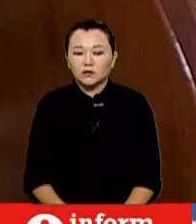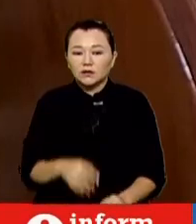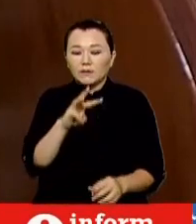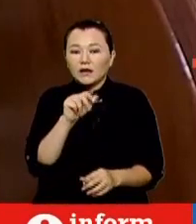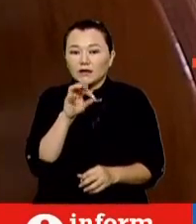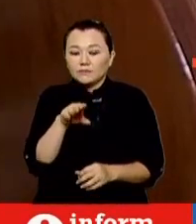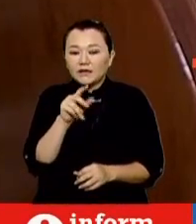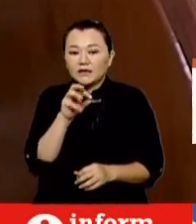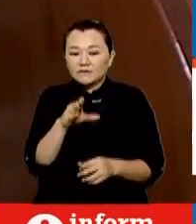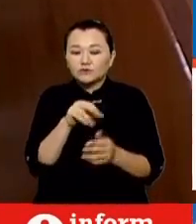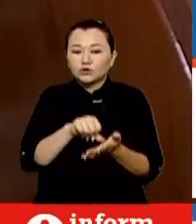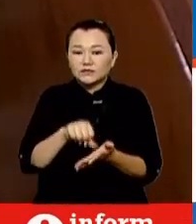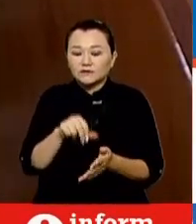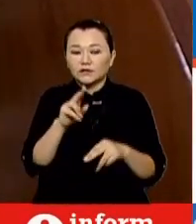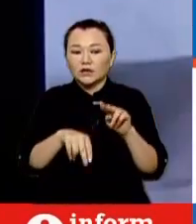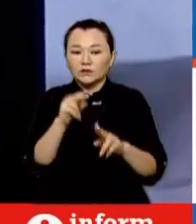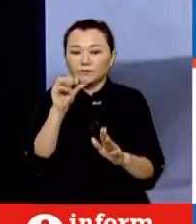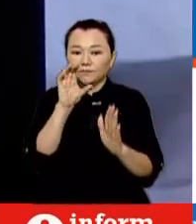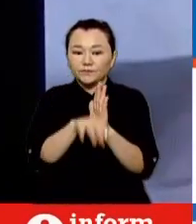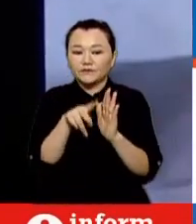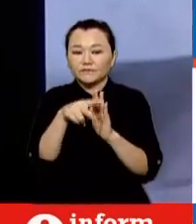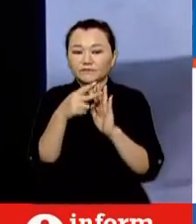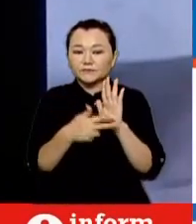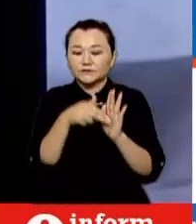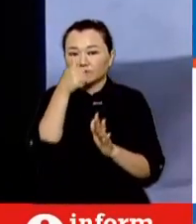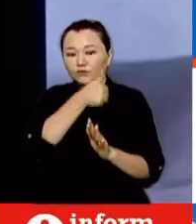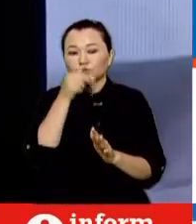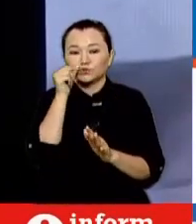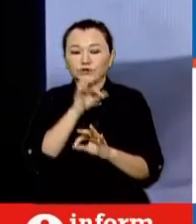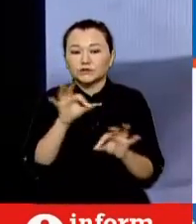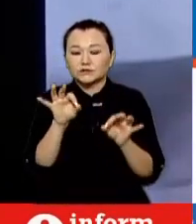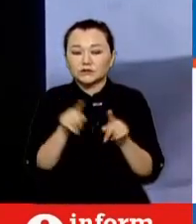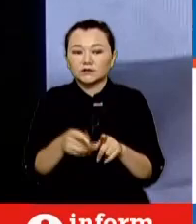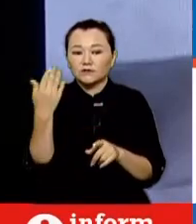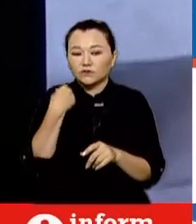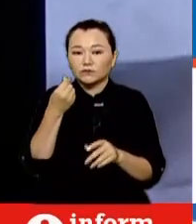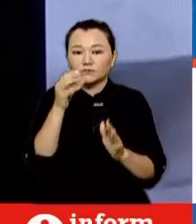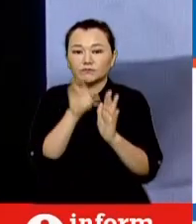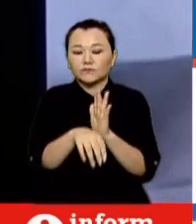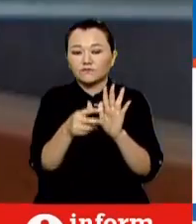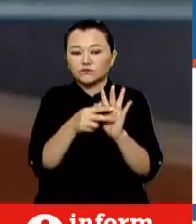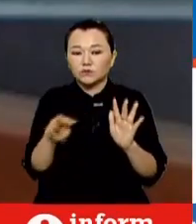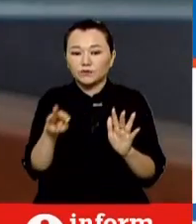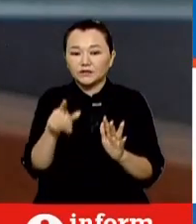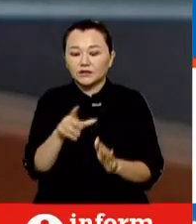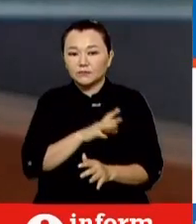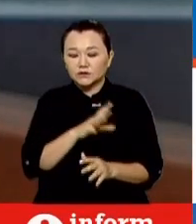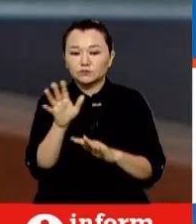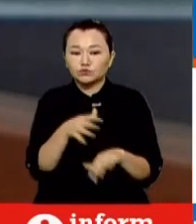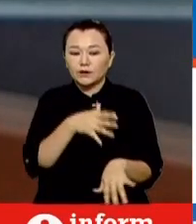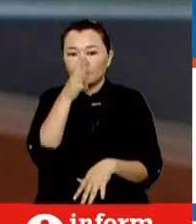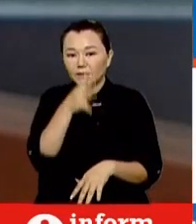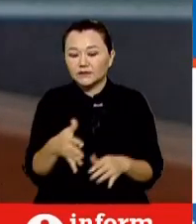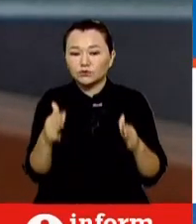Марат Бекиров участвует в долевом строительстве 2018 года. Мужчина говорит, тогда вложил в стройку 8 миллионов тенге. Спустя 5 лет